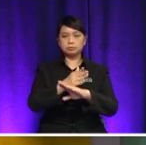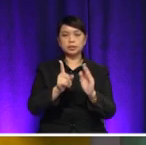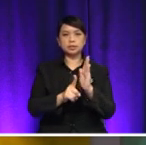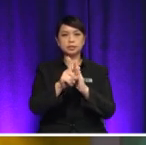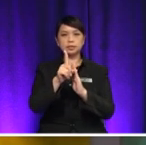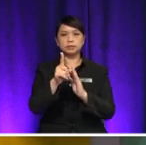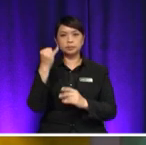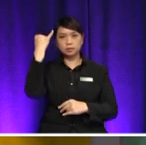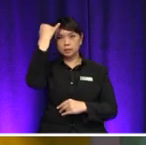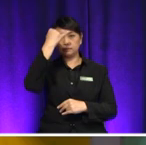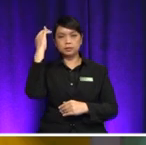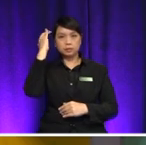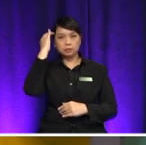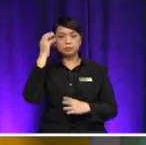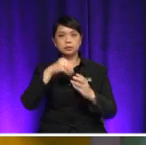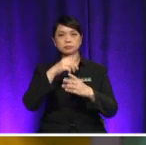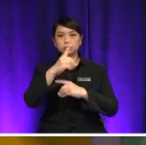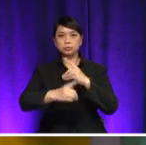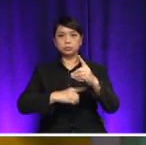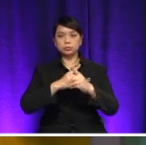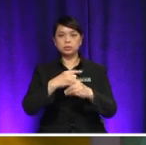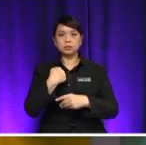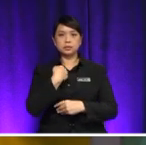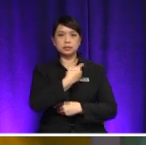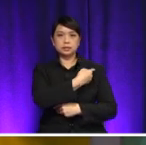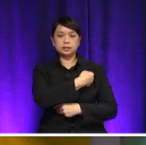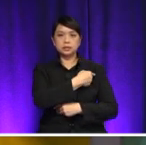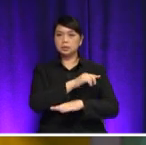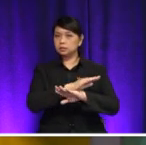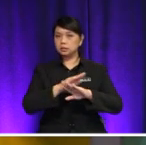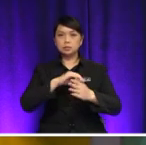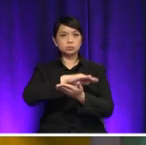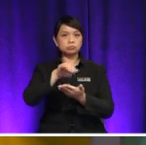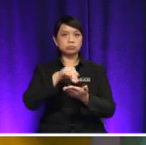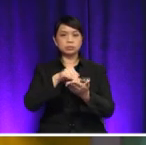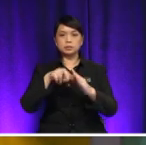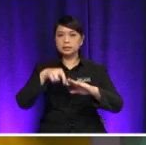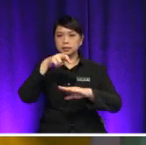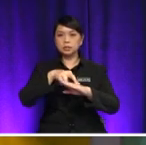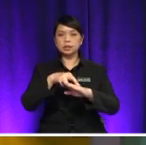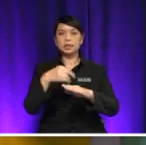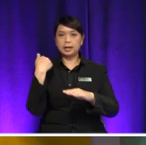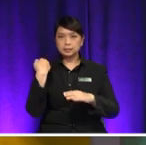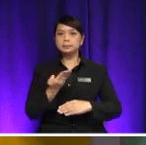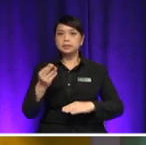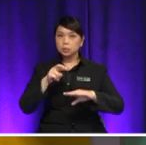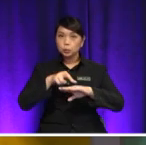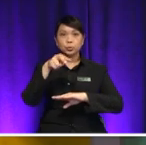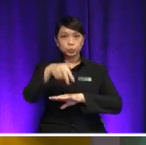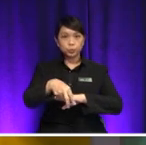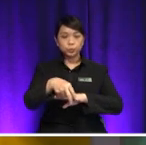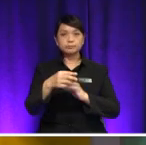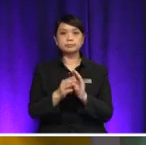dalam dunia kita tak semua naik ada benda yang turun sebagai contoh kita tengok